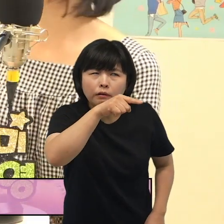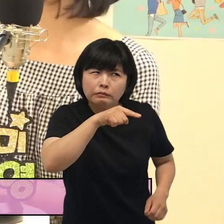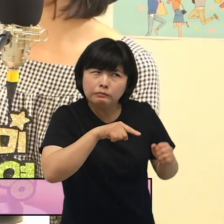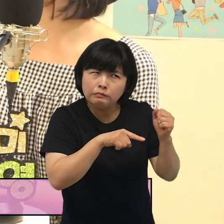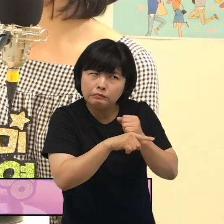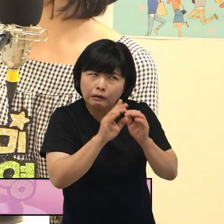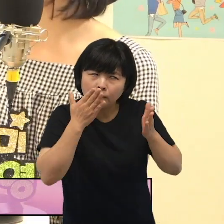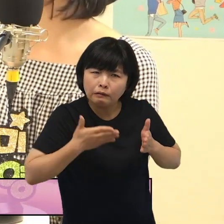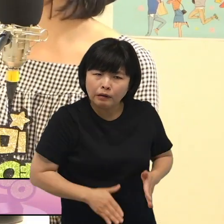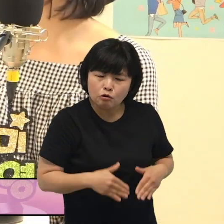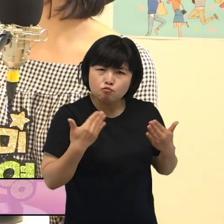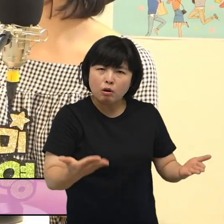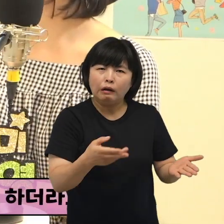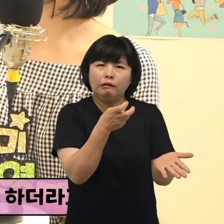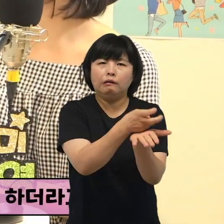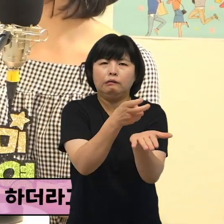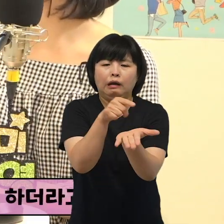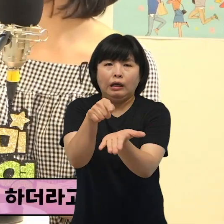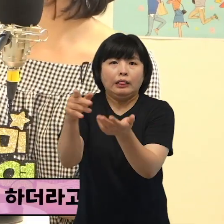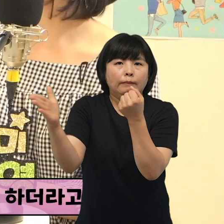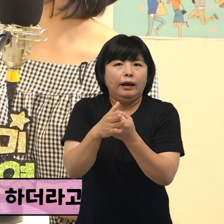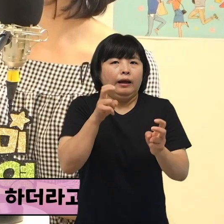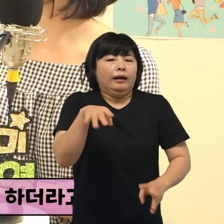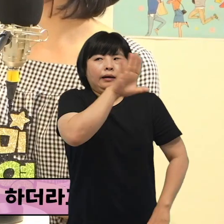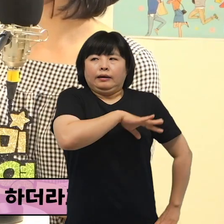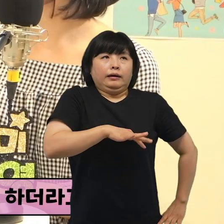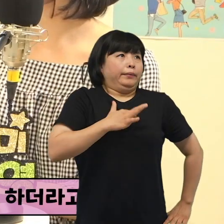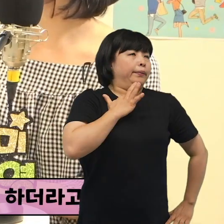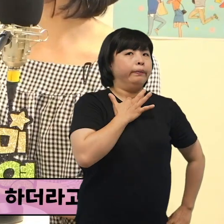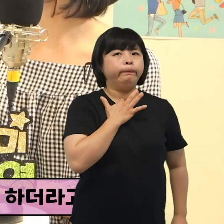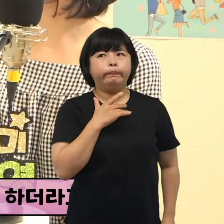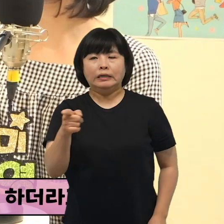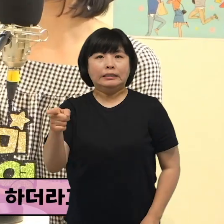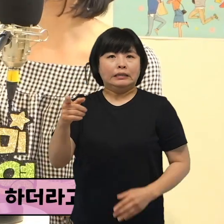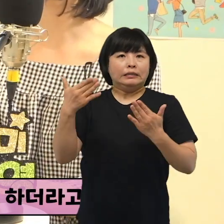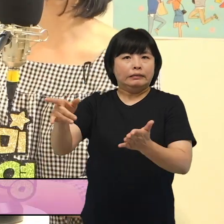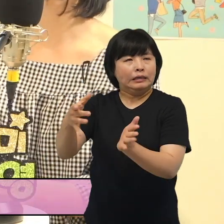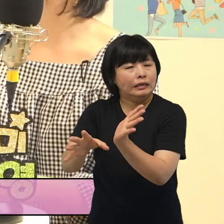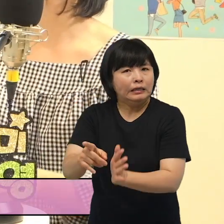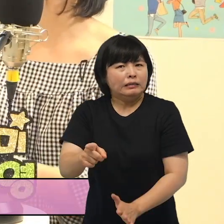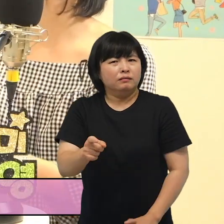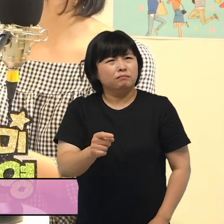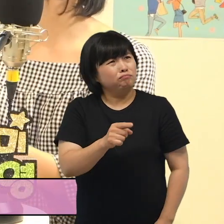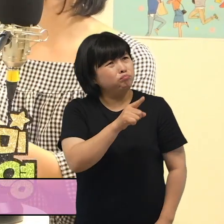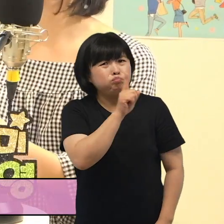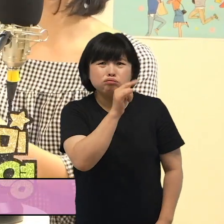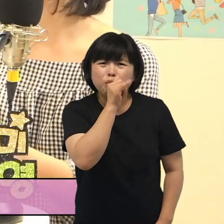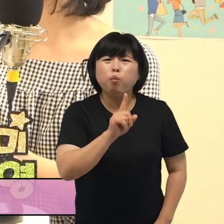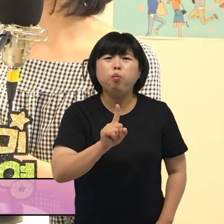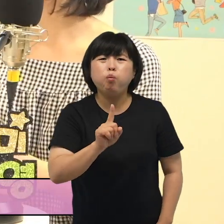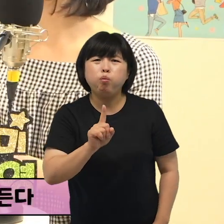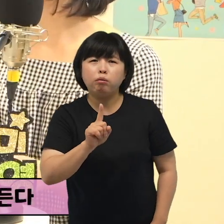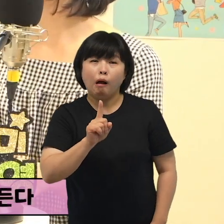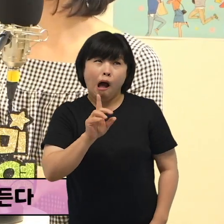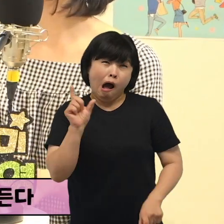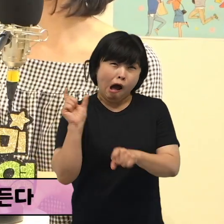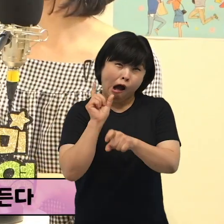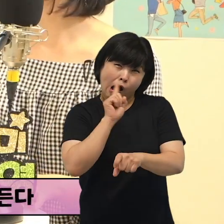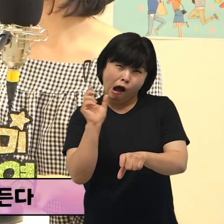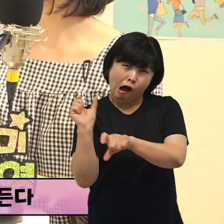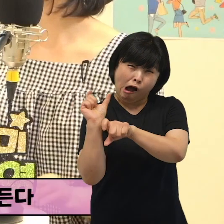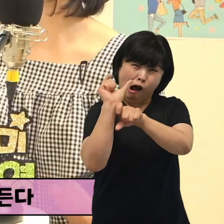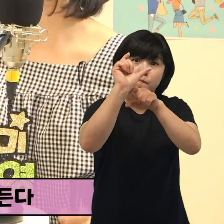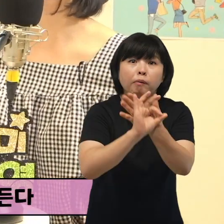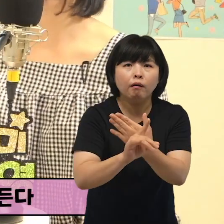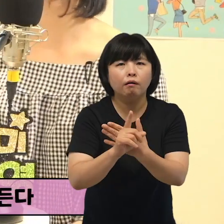정도로 진짜요? 그 육아휴직 제도를 뭐 기업 입장에선 굉장히 또 꺼려한다고 하더라고요. 그러니까 이게 상황이 뭐랄까요? 계속